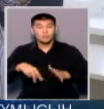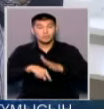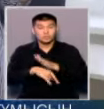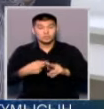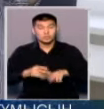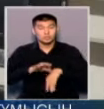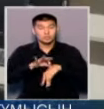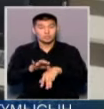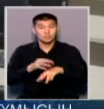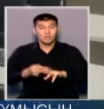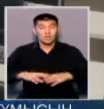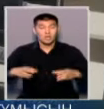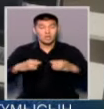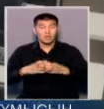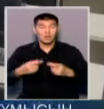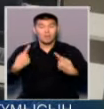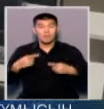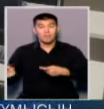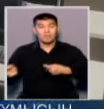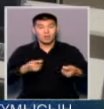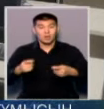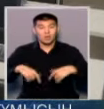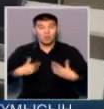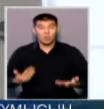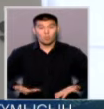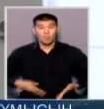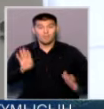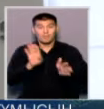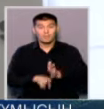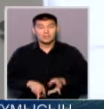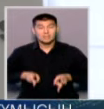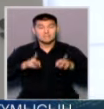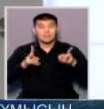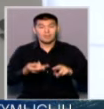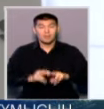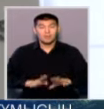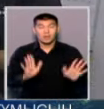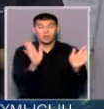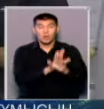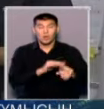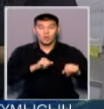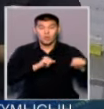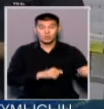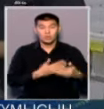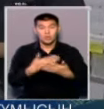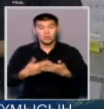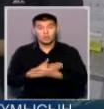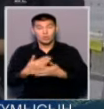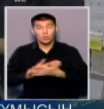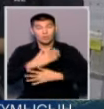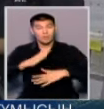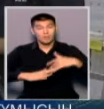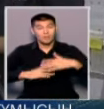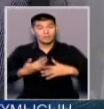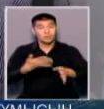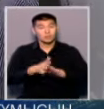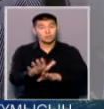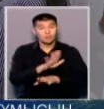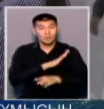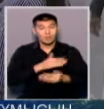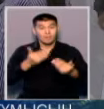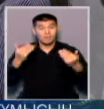тасымалдау, автоматтандыру және басқару, өмір тіршілік қауіпсіздігі және қоршаған ортаны қорғау сынды жаңа мамандықтармен толықты.